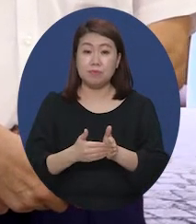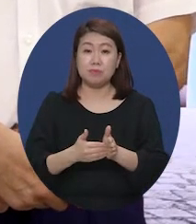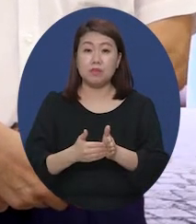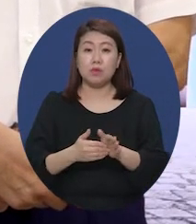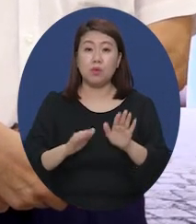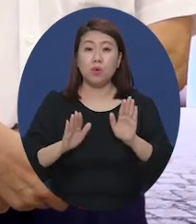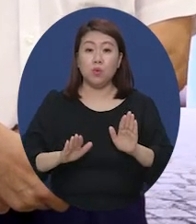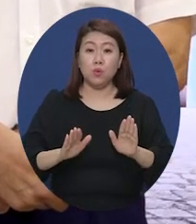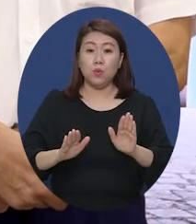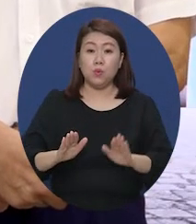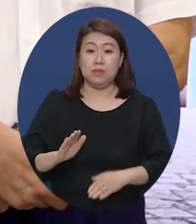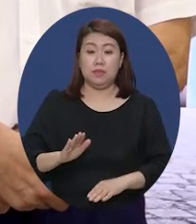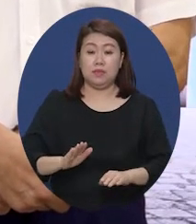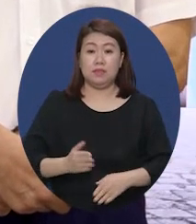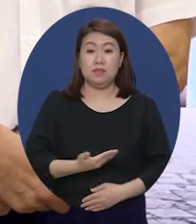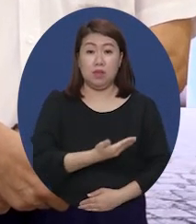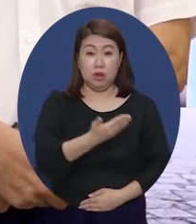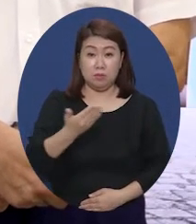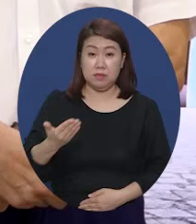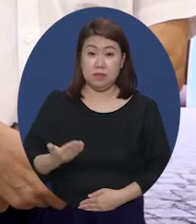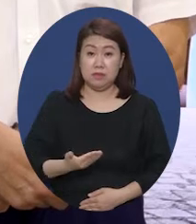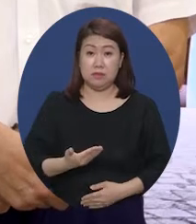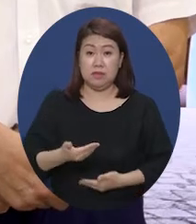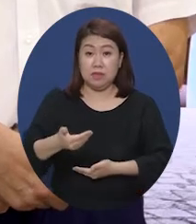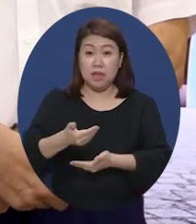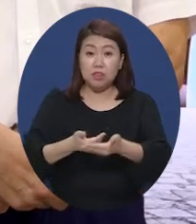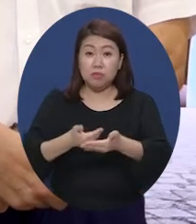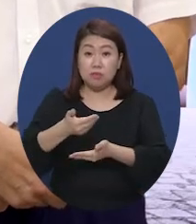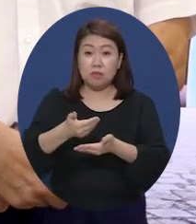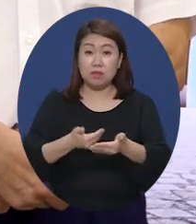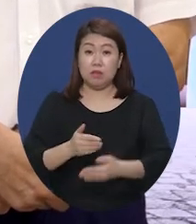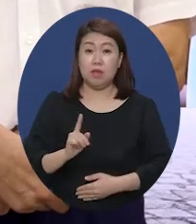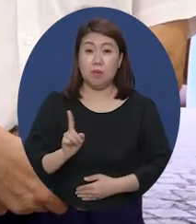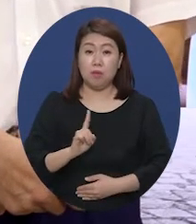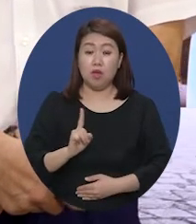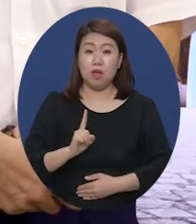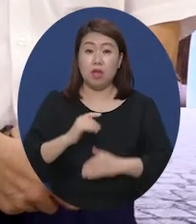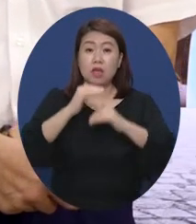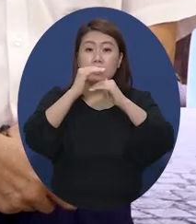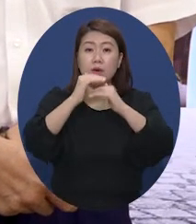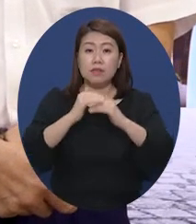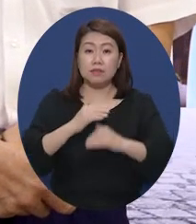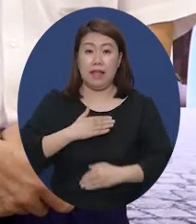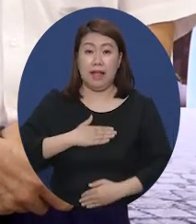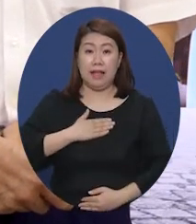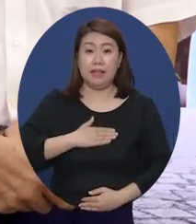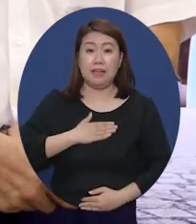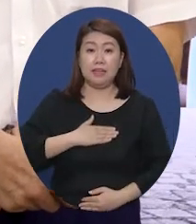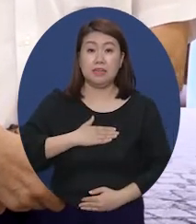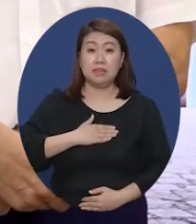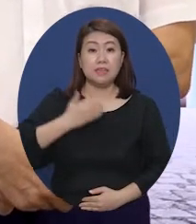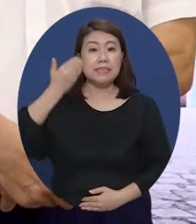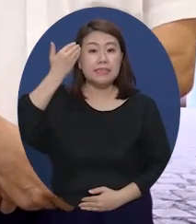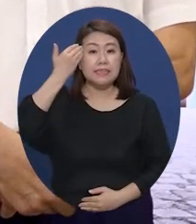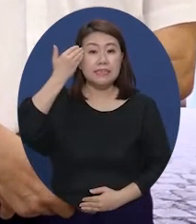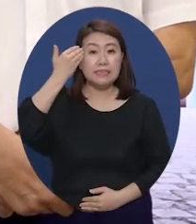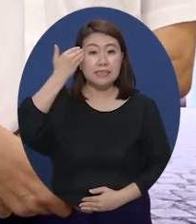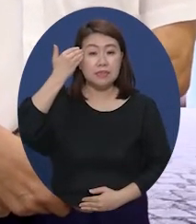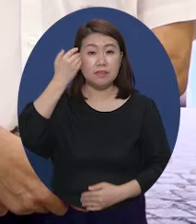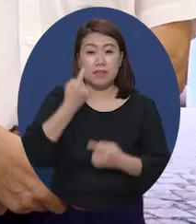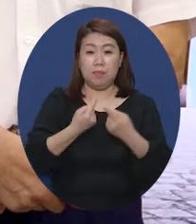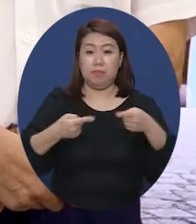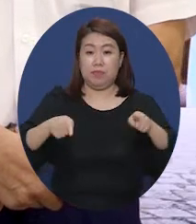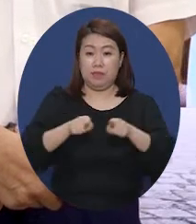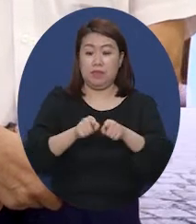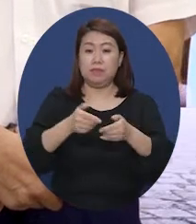오늘은 제가 그렇게 신문 스크랩을 하고 논문까지 쓰게 된 그런 과정에서 제가 알게 된 지식이랄까요? 그런